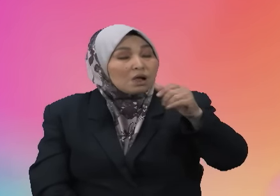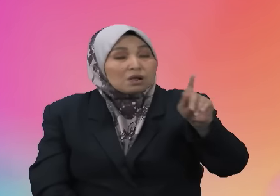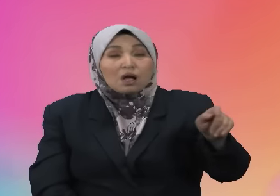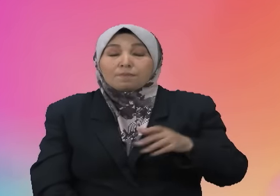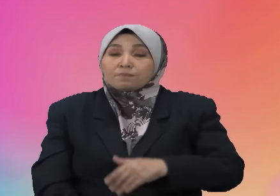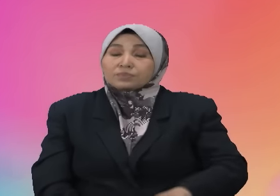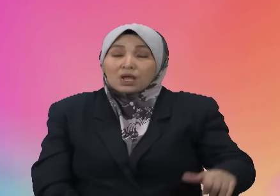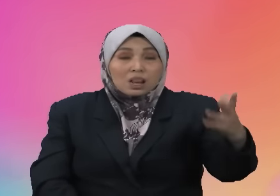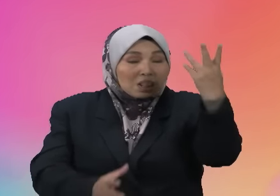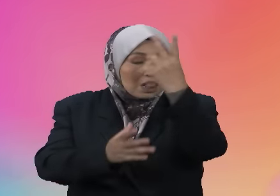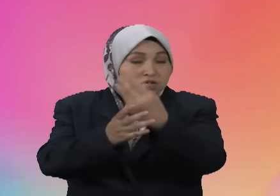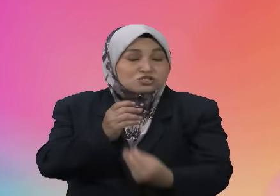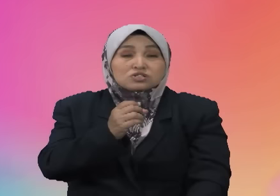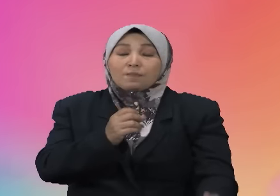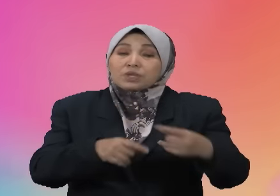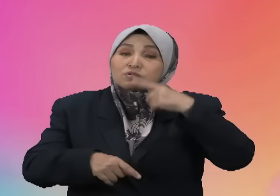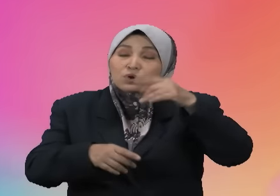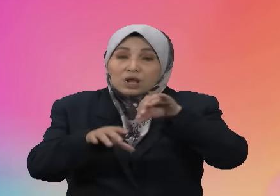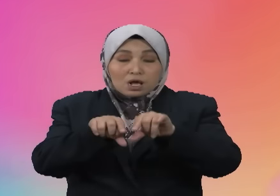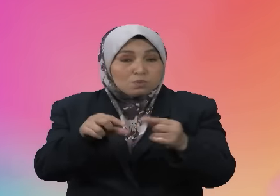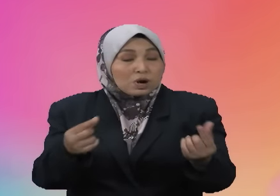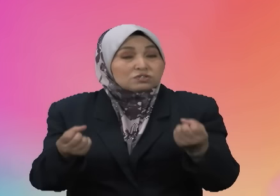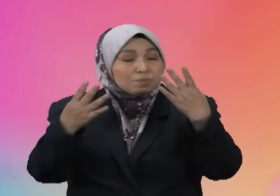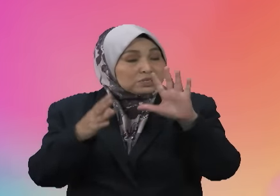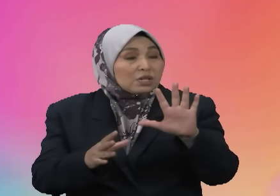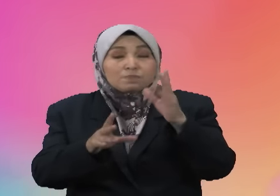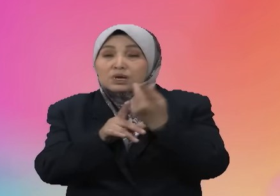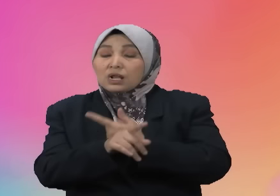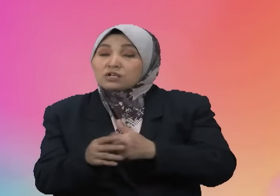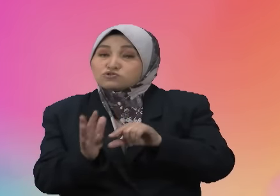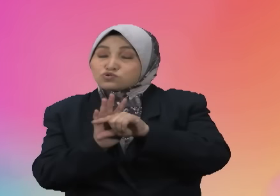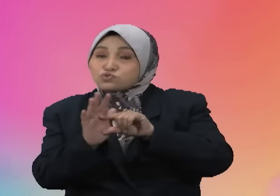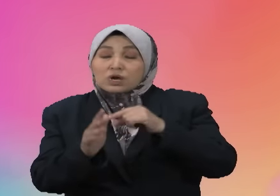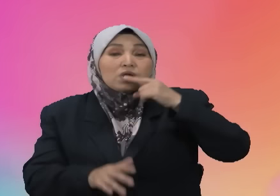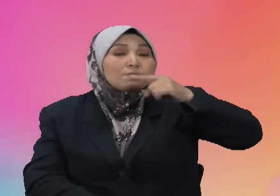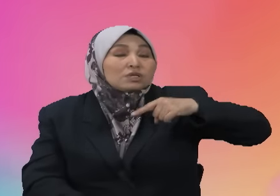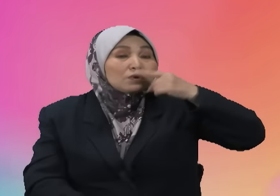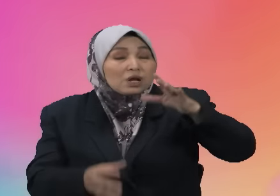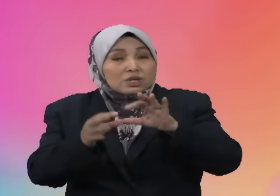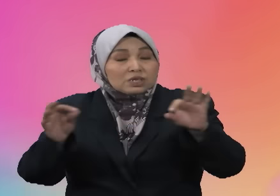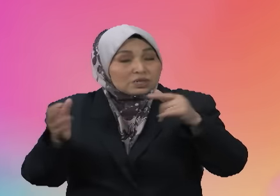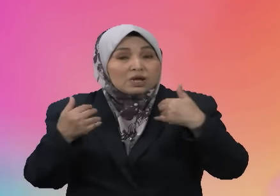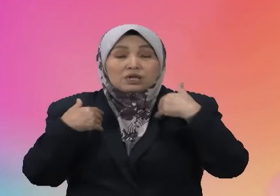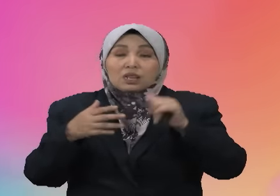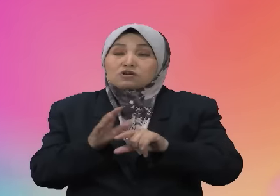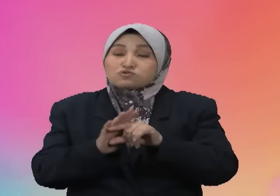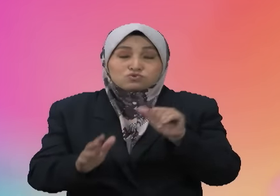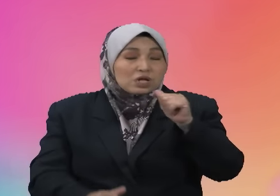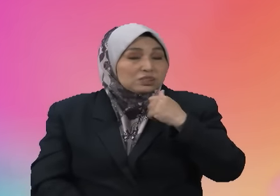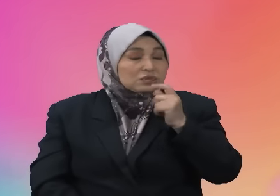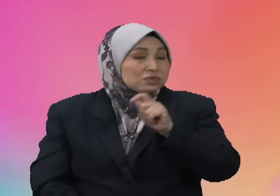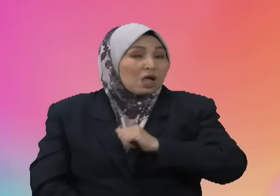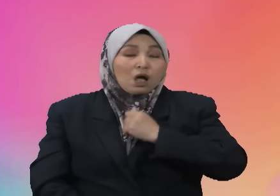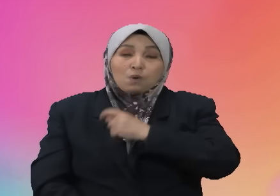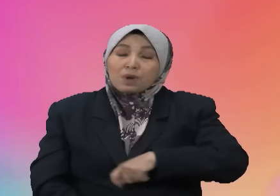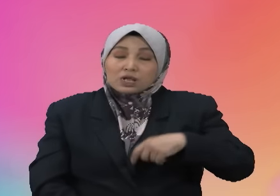ataupun lenyap ia disebutkan di dalam al-quran sebanyak lima kali antara surah yang menyebut ayat ini adalah surah at-taubah surah